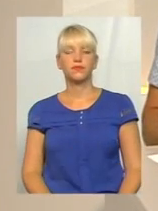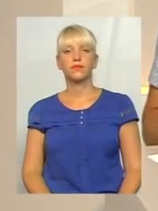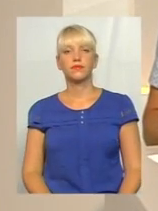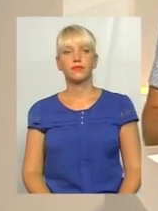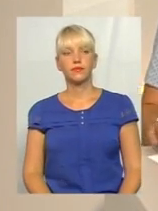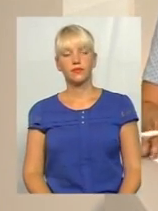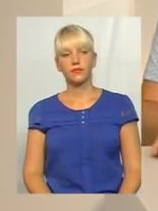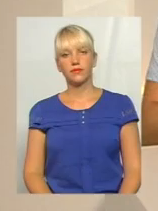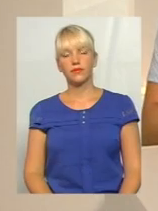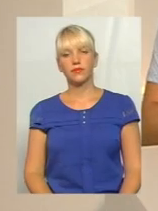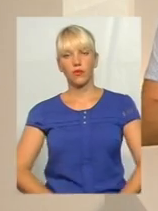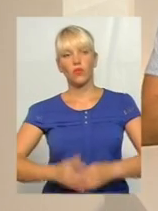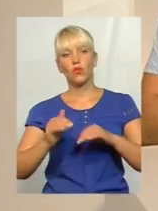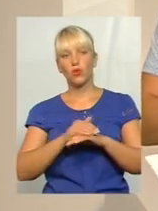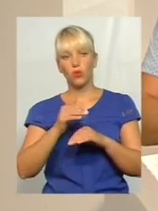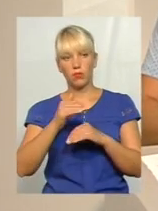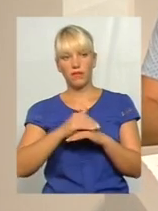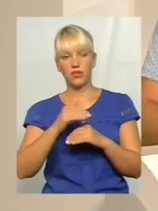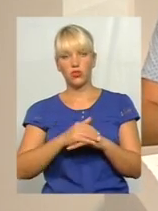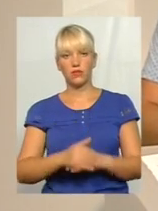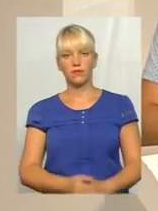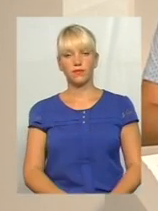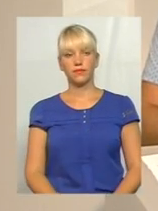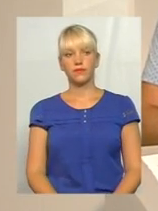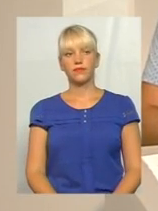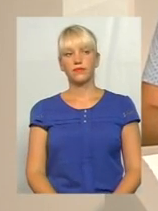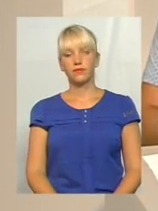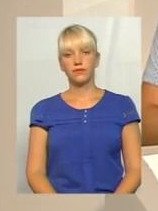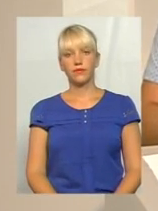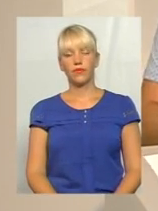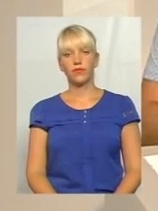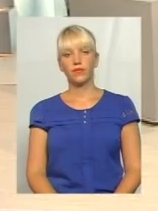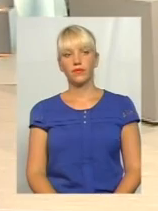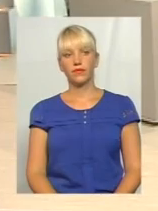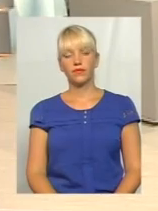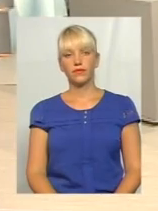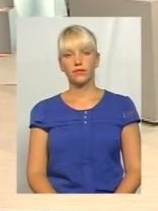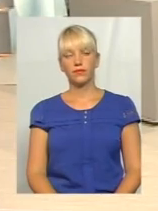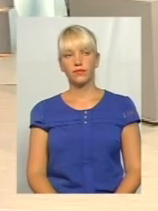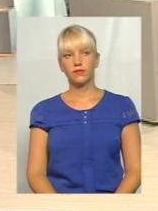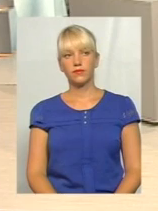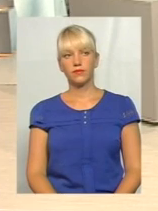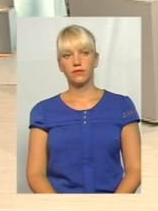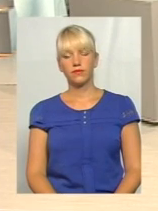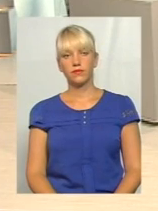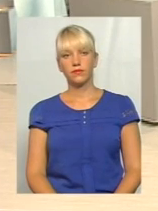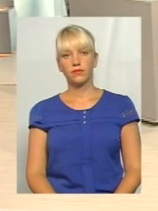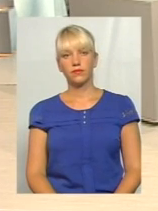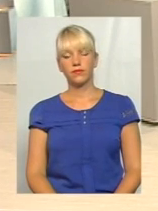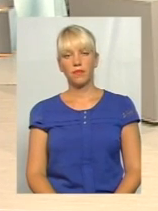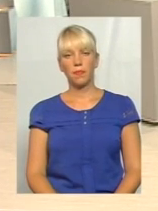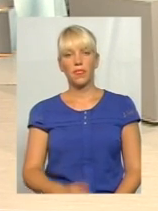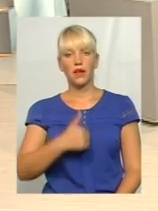перейдемо Доброго вечора Добрий вечір Добрий вечір Да ми вас слухаємо будь ласкачу